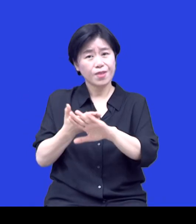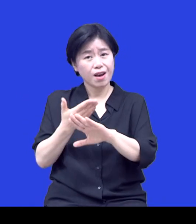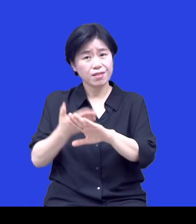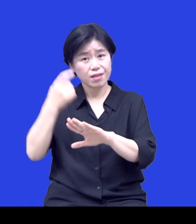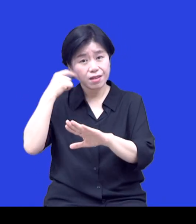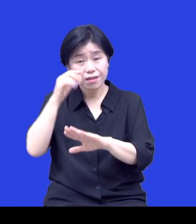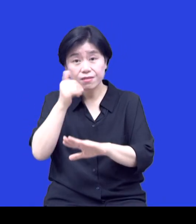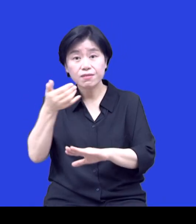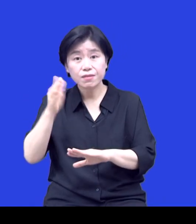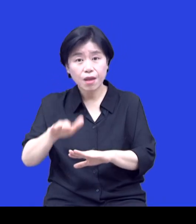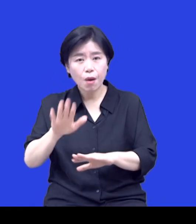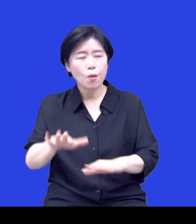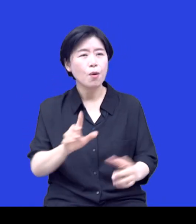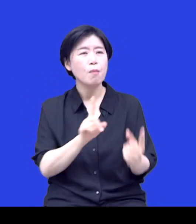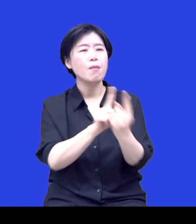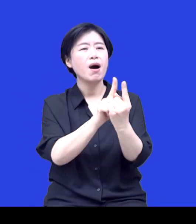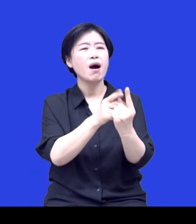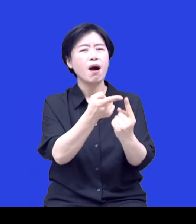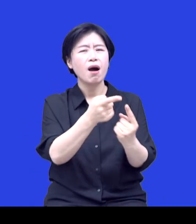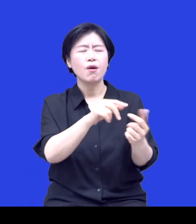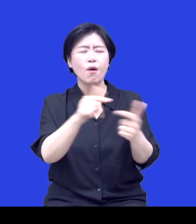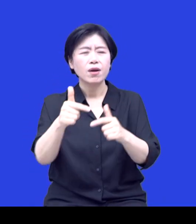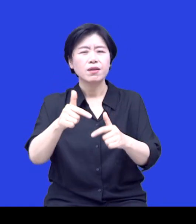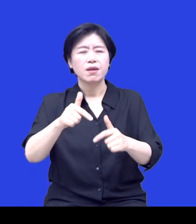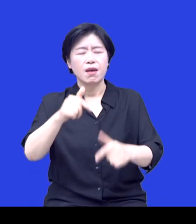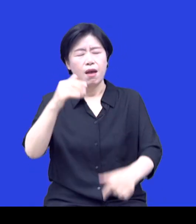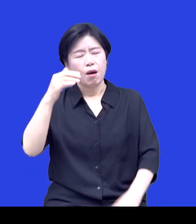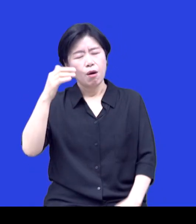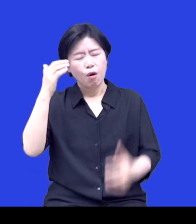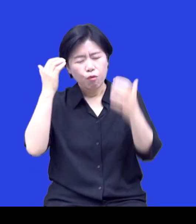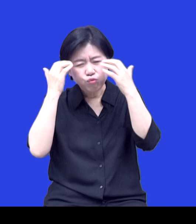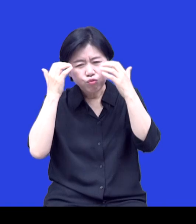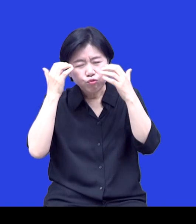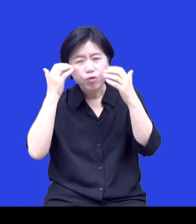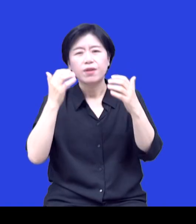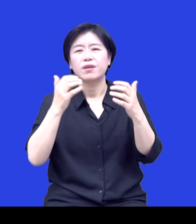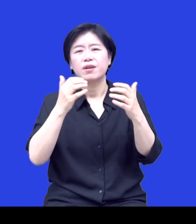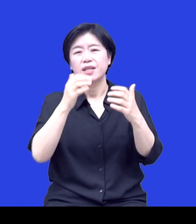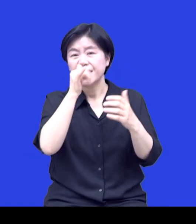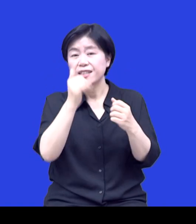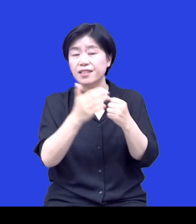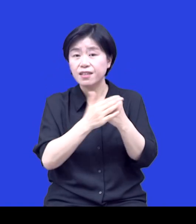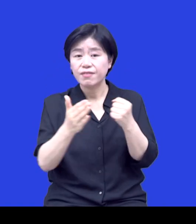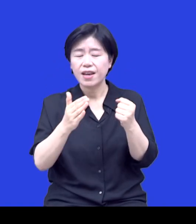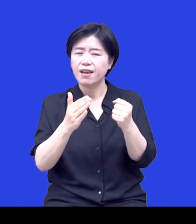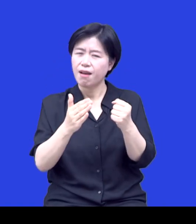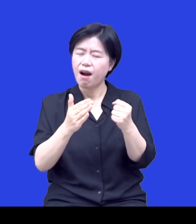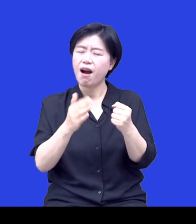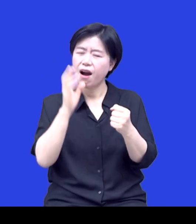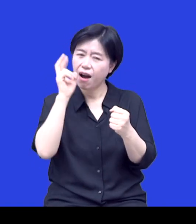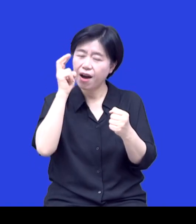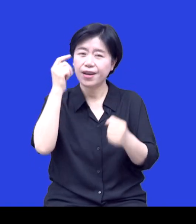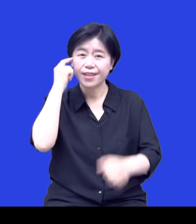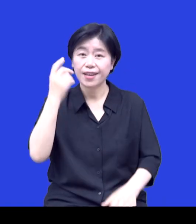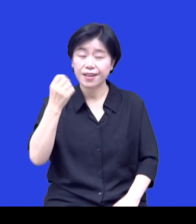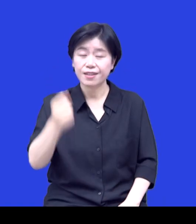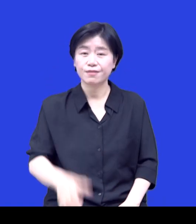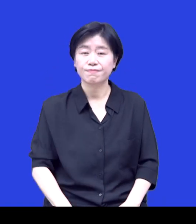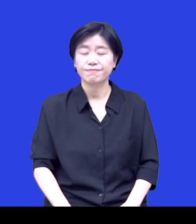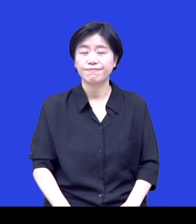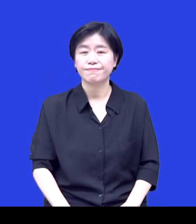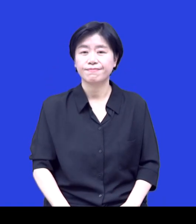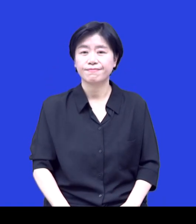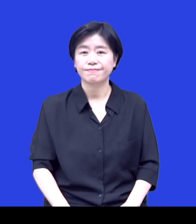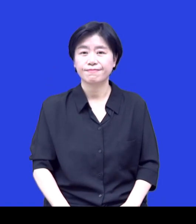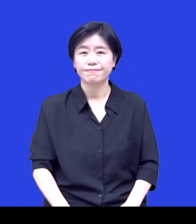목회가 그때부터 진정으로 다시 시작된 네. 것이 아닌가. 예. 그 광야를 뚫고 나와서 광야가 네. 아름답게 보이기 시작하면서 네. 진정한 목사님의 목회가 시작된